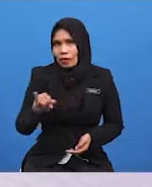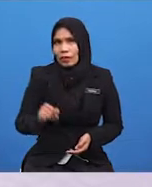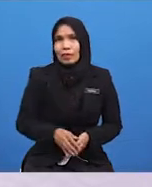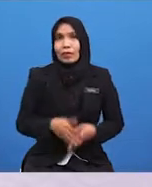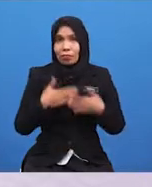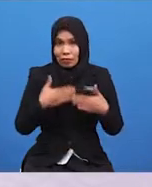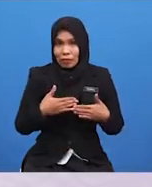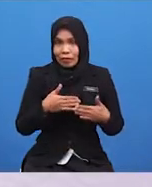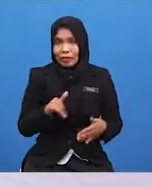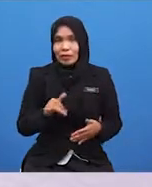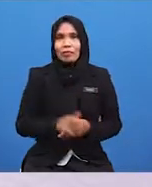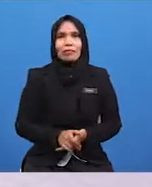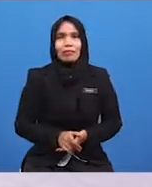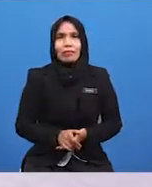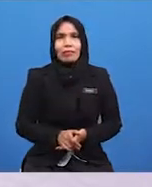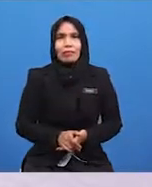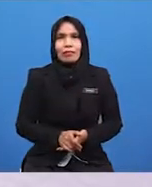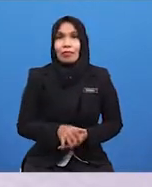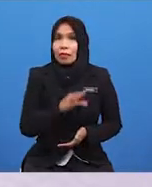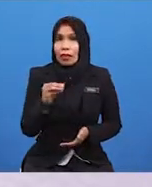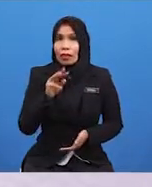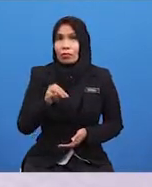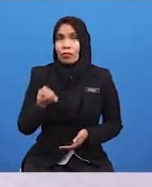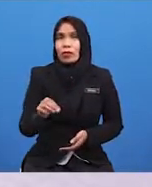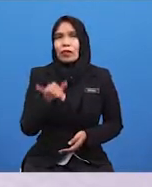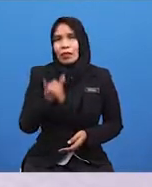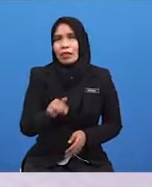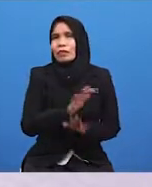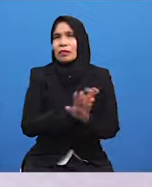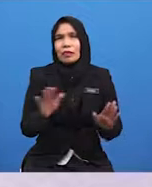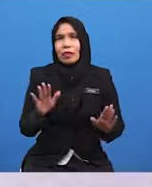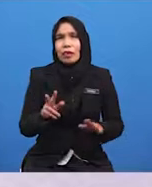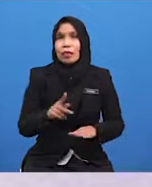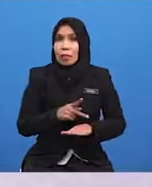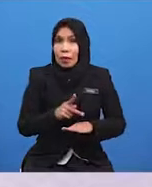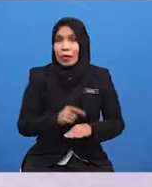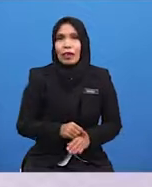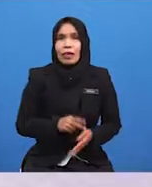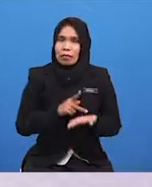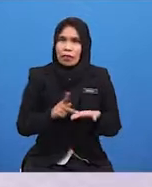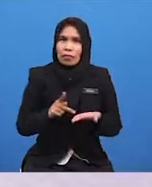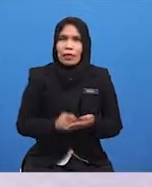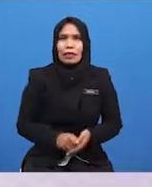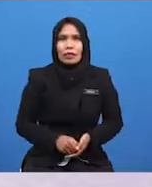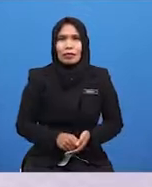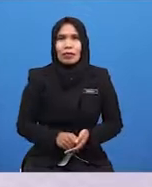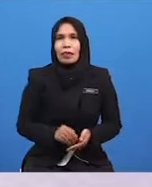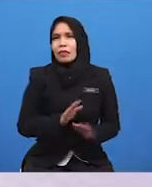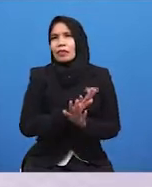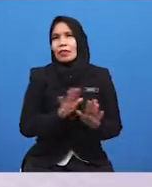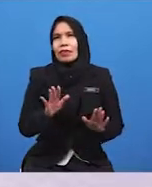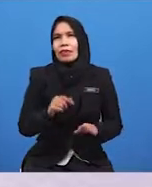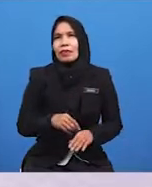berpakaian kemas akan dibenci oleh orang lain kerana dia tidak